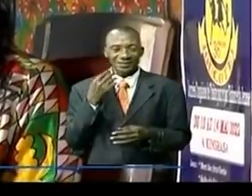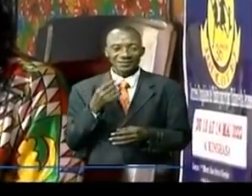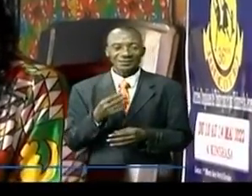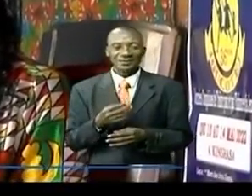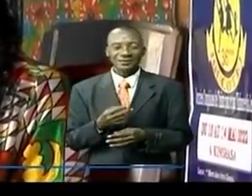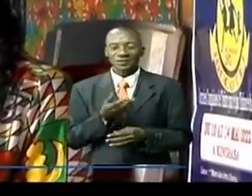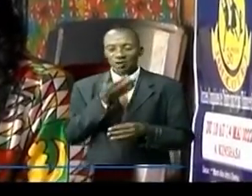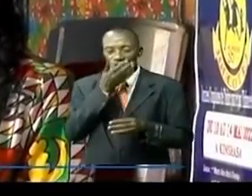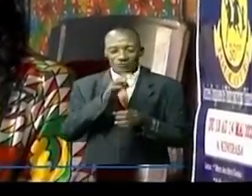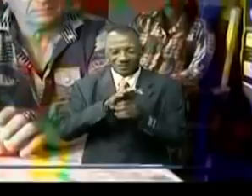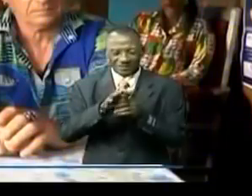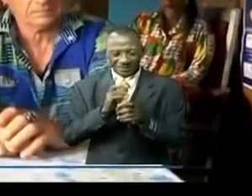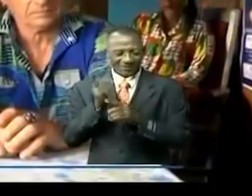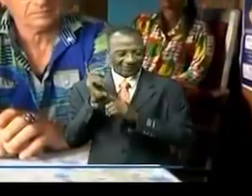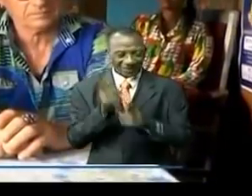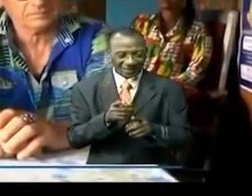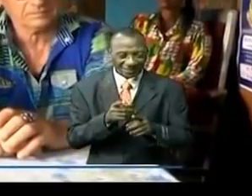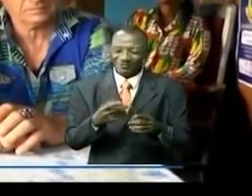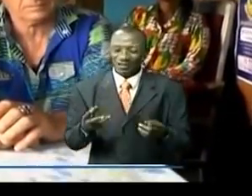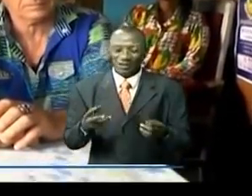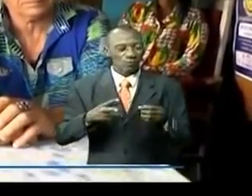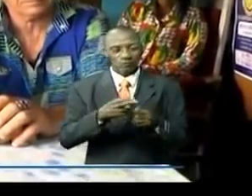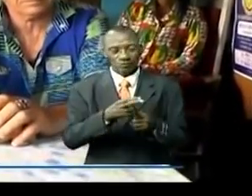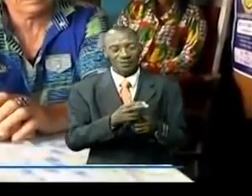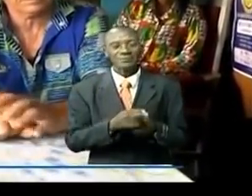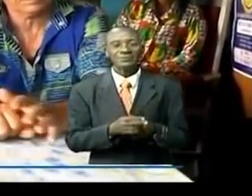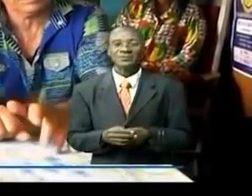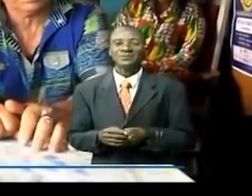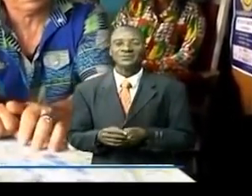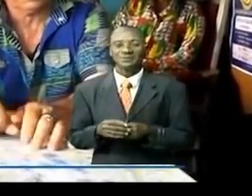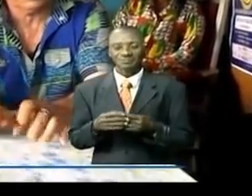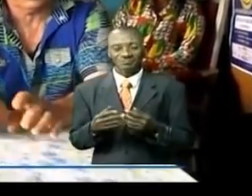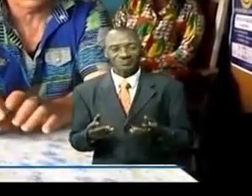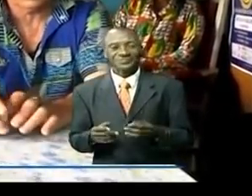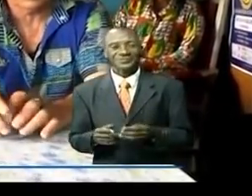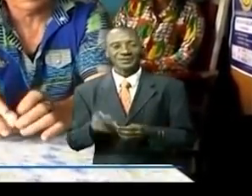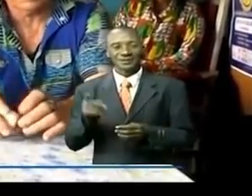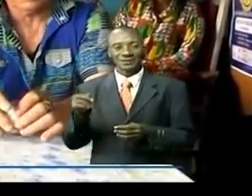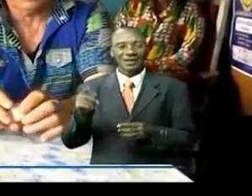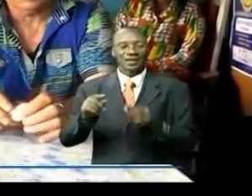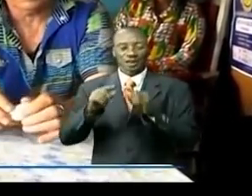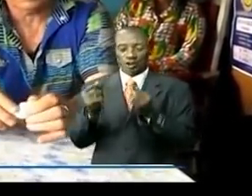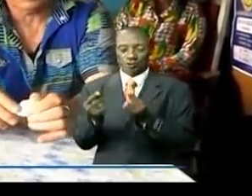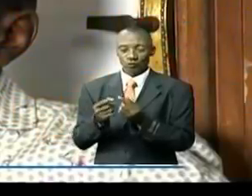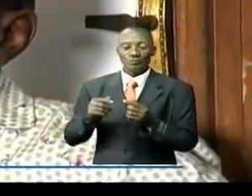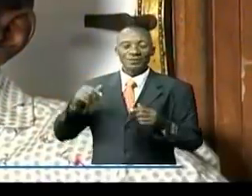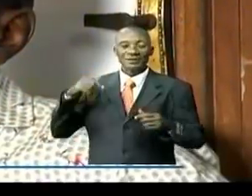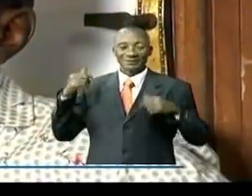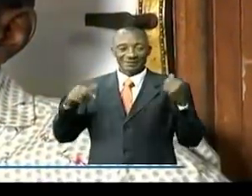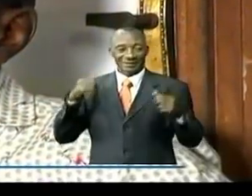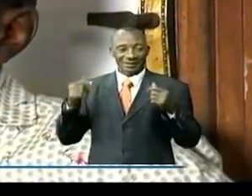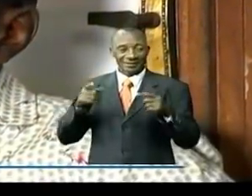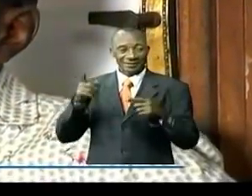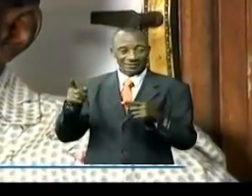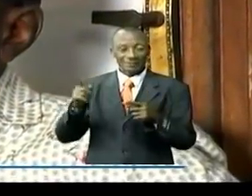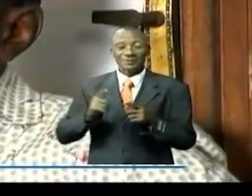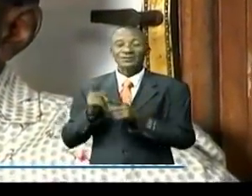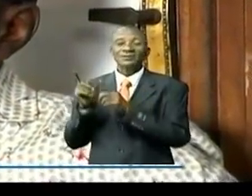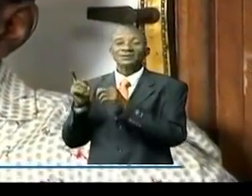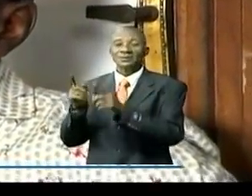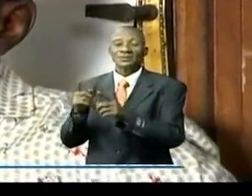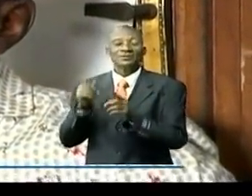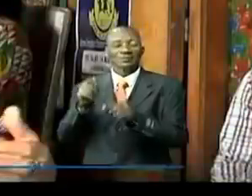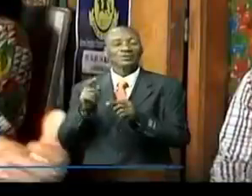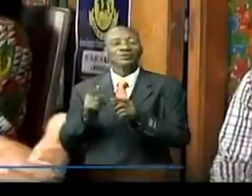rendez-vous entre le public et les acteurs congolais et étrangers. Mieux gérer son environnement pour un avenir meilleur, c'est virable thème à